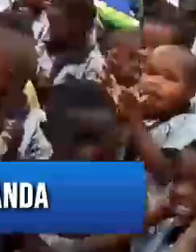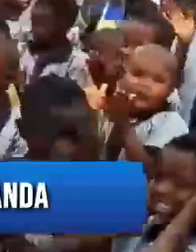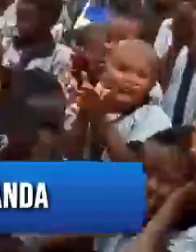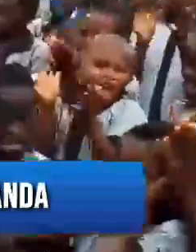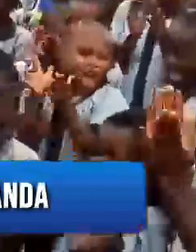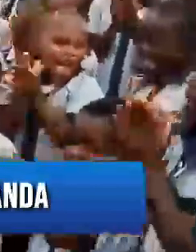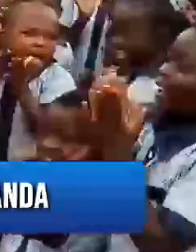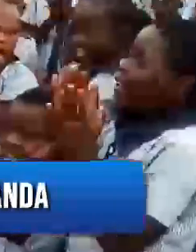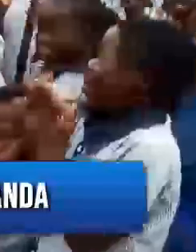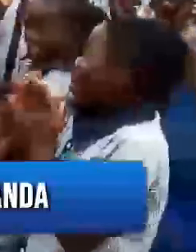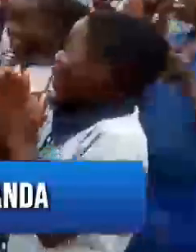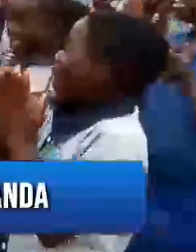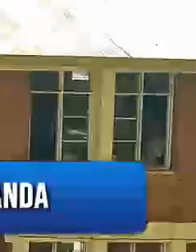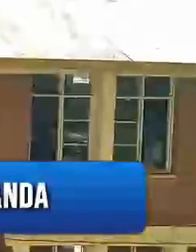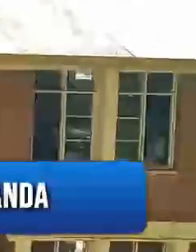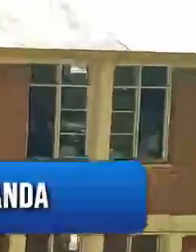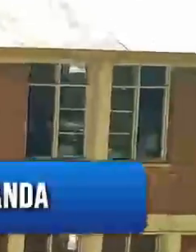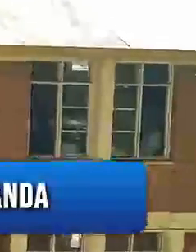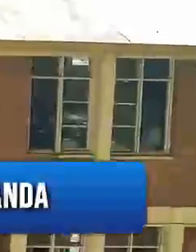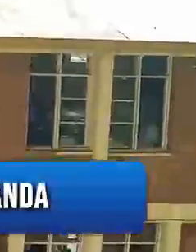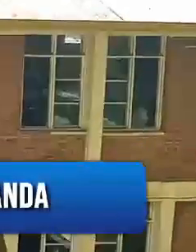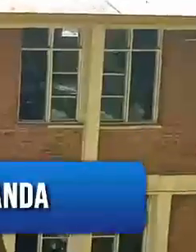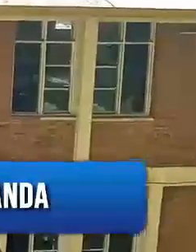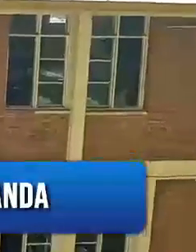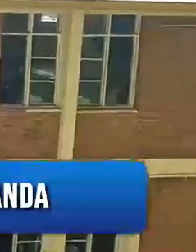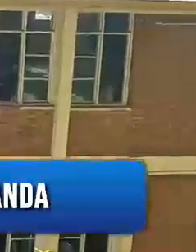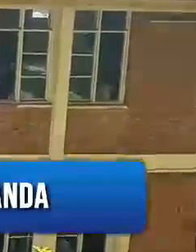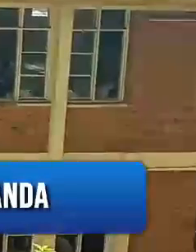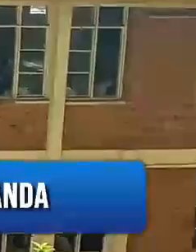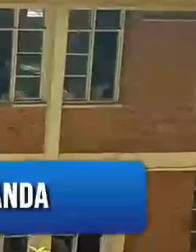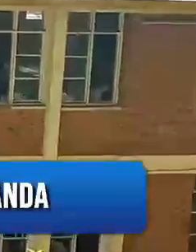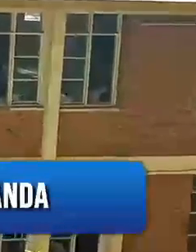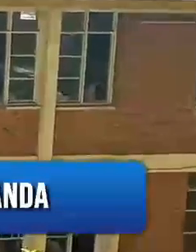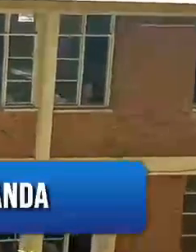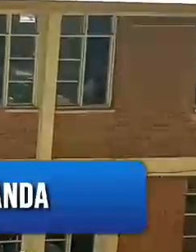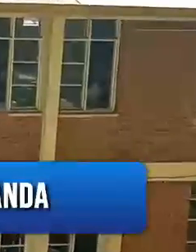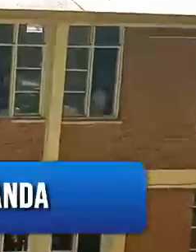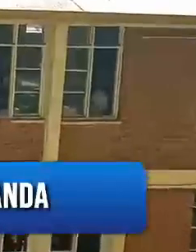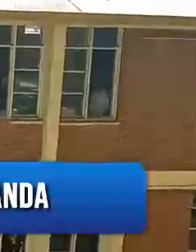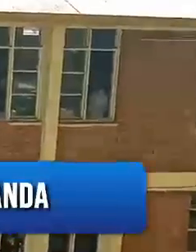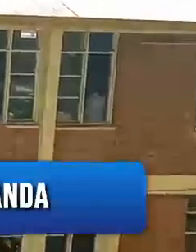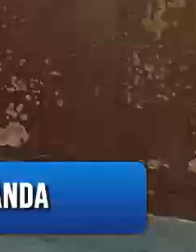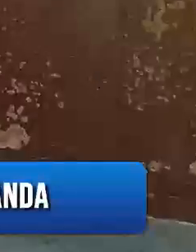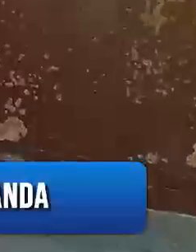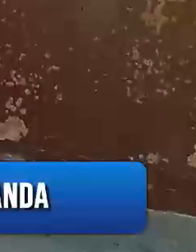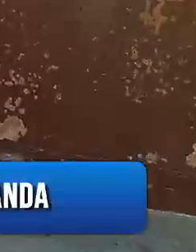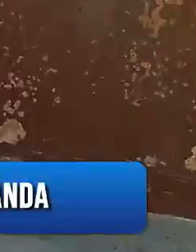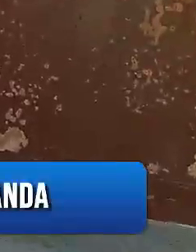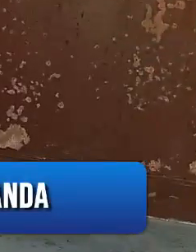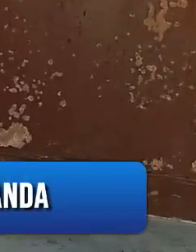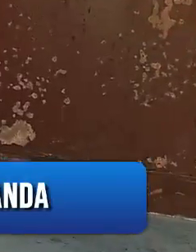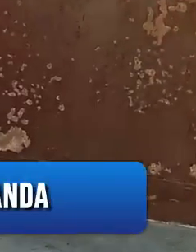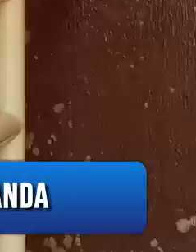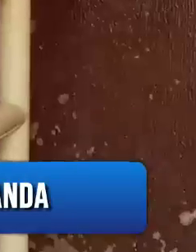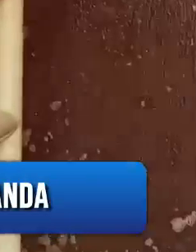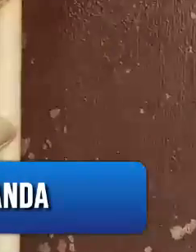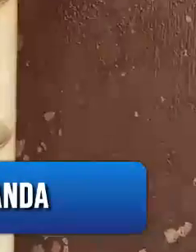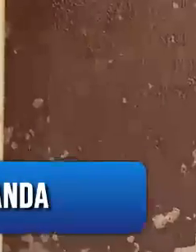TV i Kigali. Nabyo birakwiriye, njyewe nago byarafashe cyane